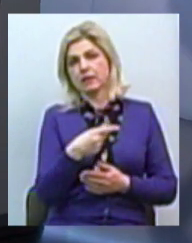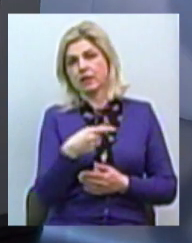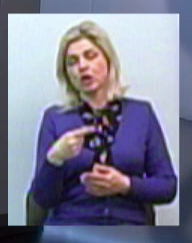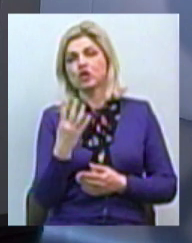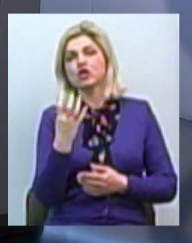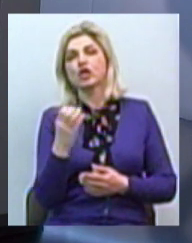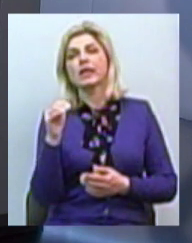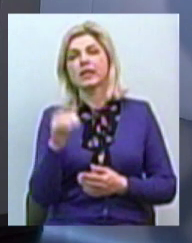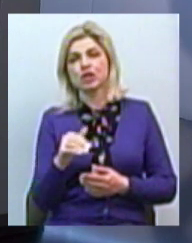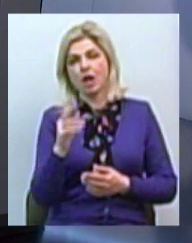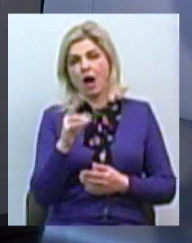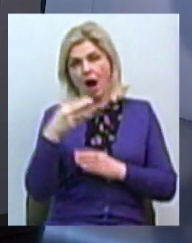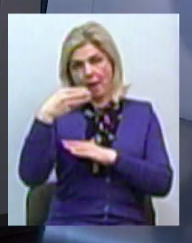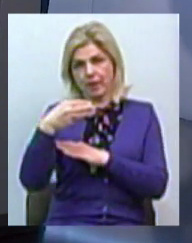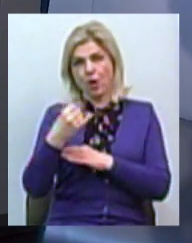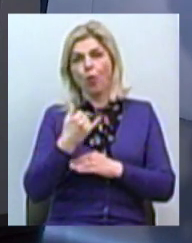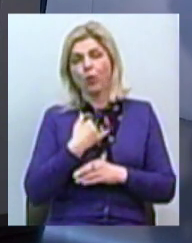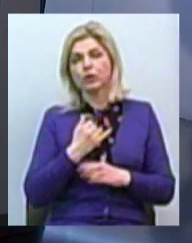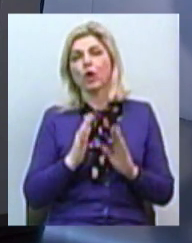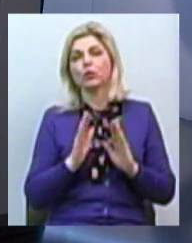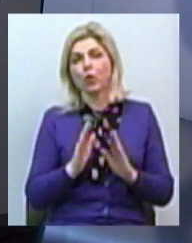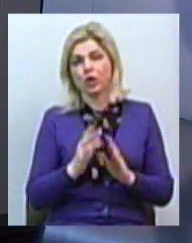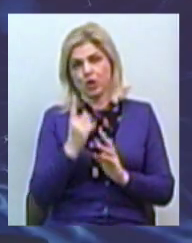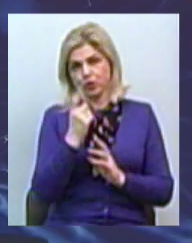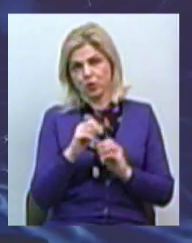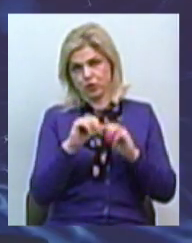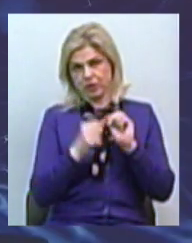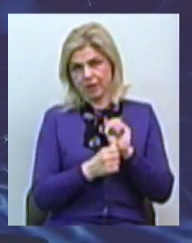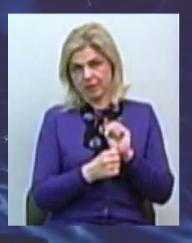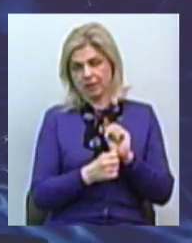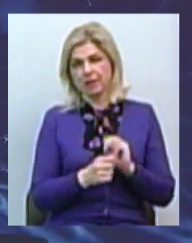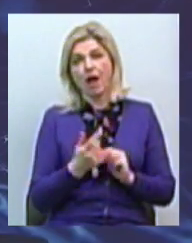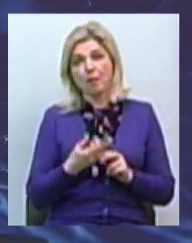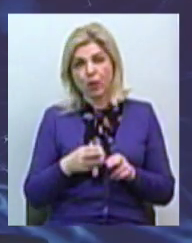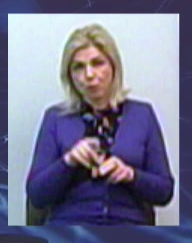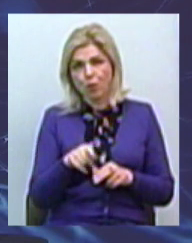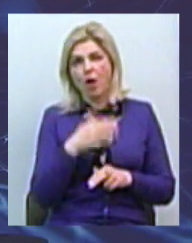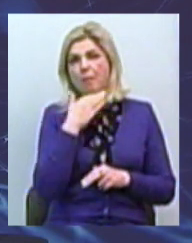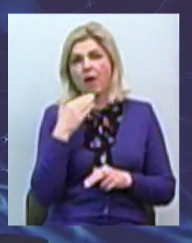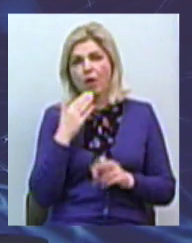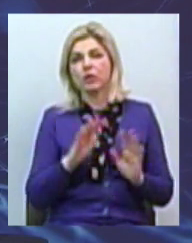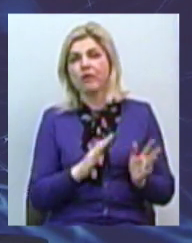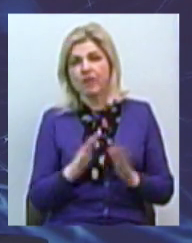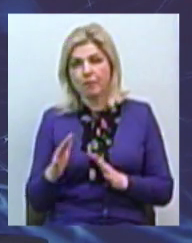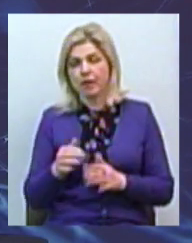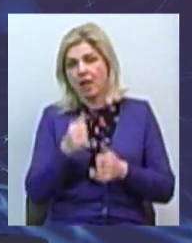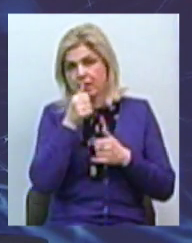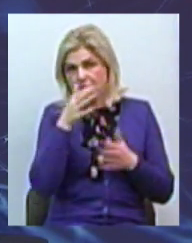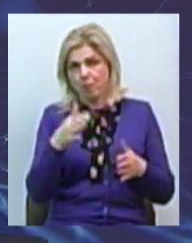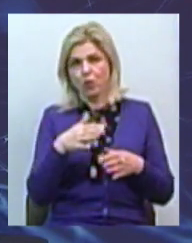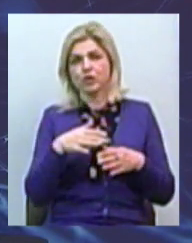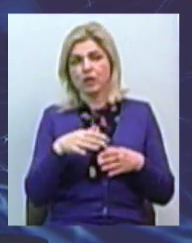тисяч камер. Але в нас є тільки 116. Тому ви розумієте, що в багатьох випадках ми не можемо розраховувати на те, що